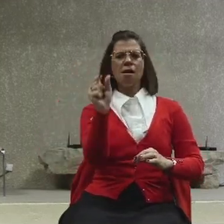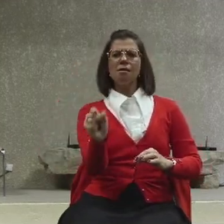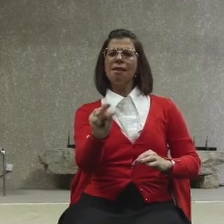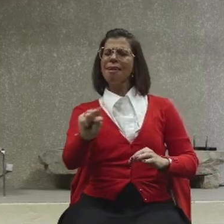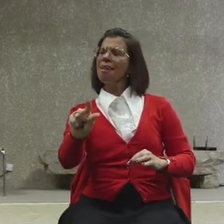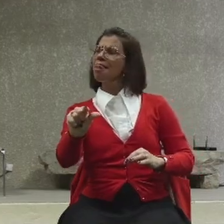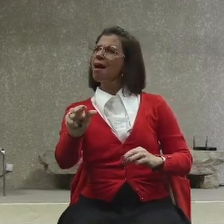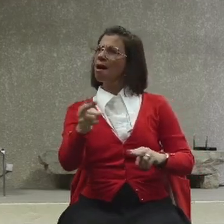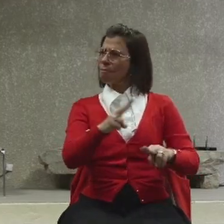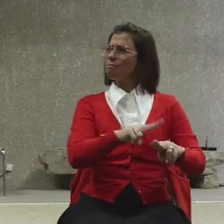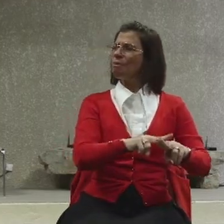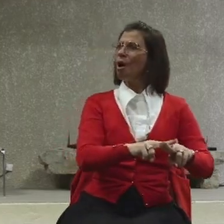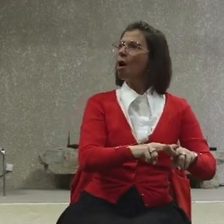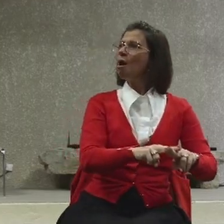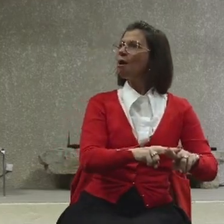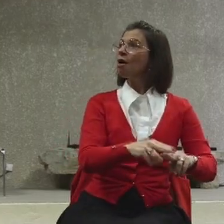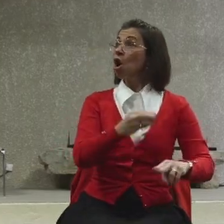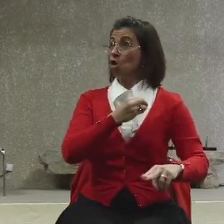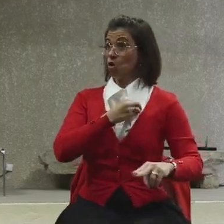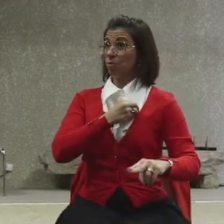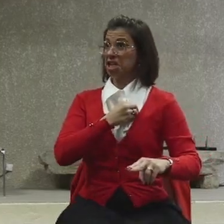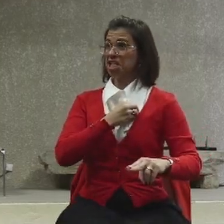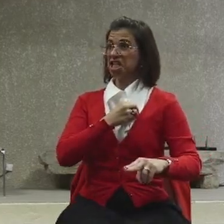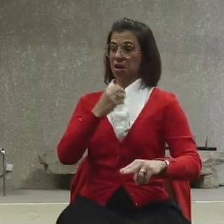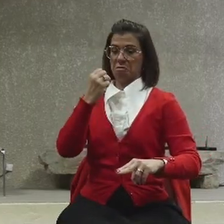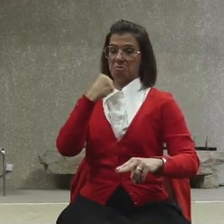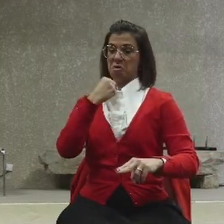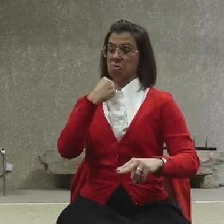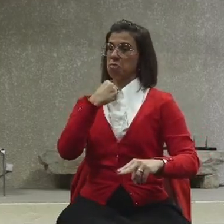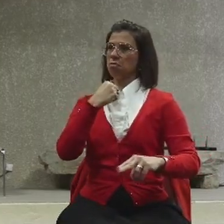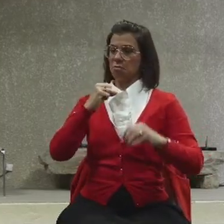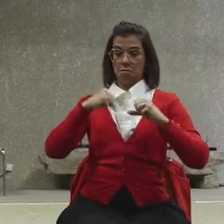sont les conséquences de cela? Romains 6,